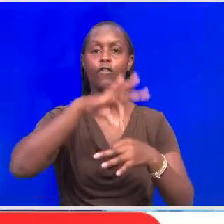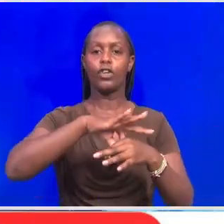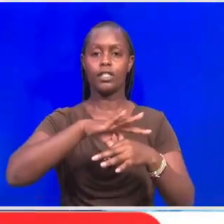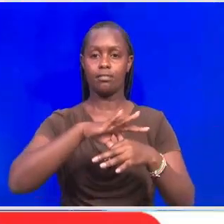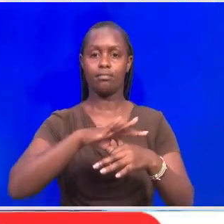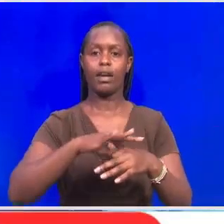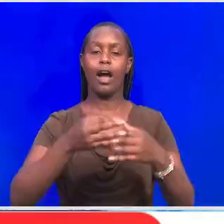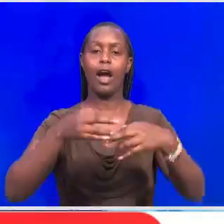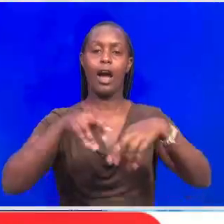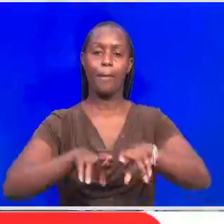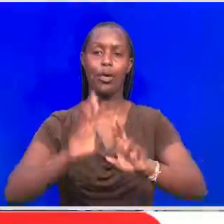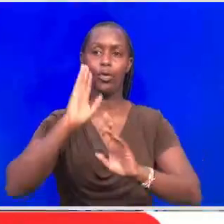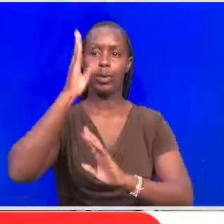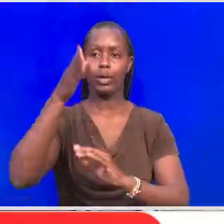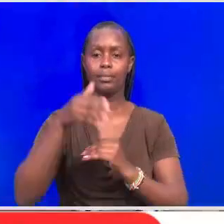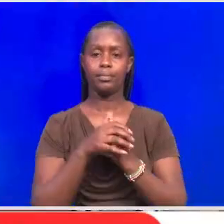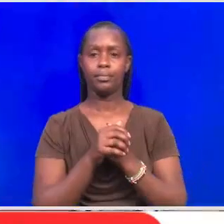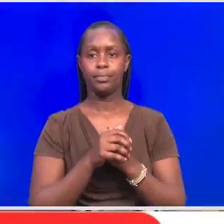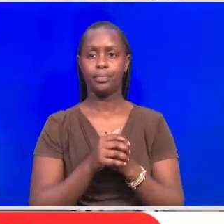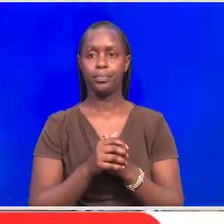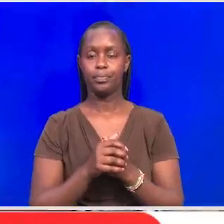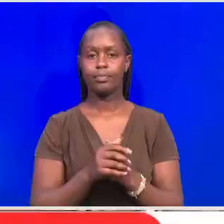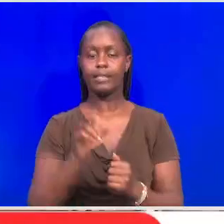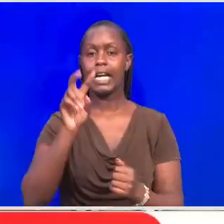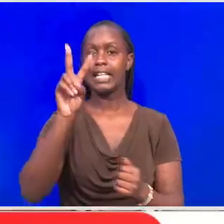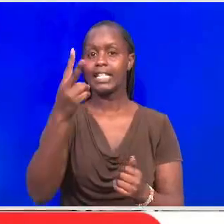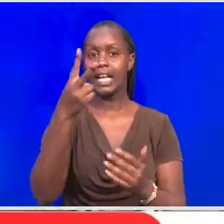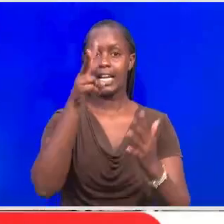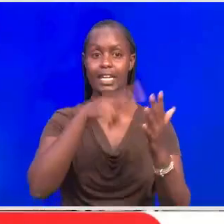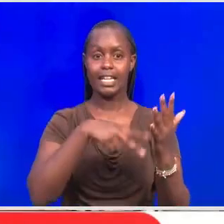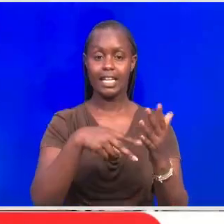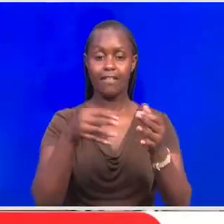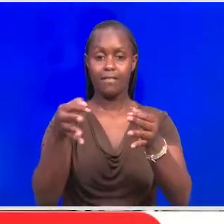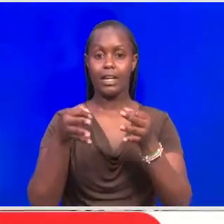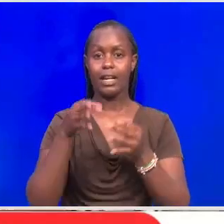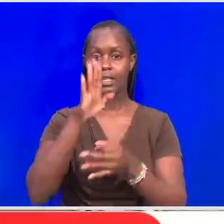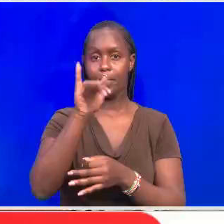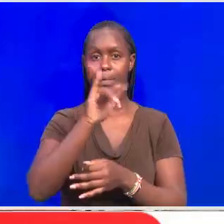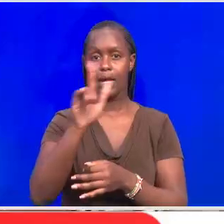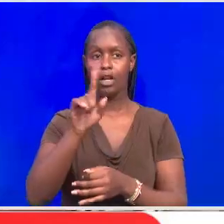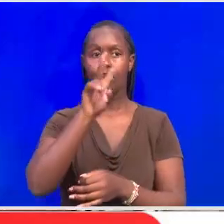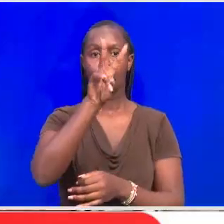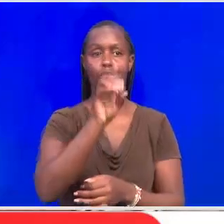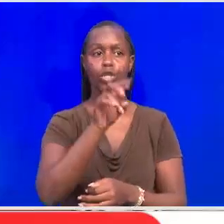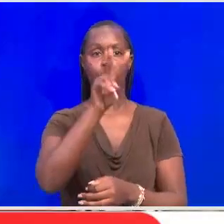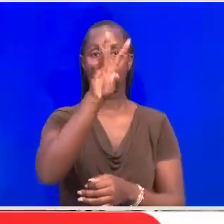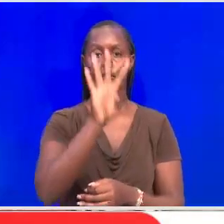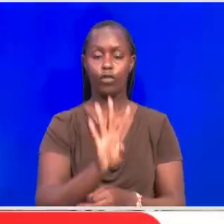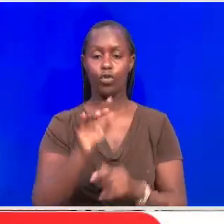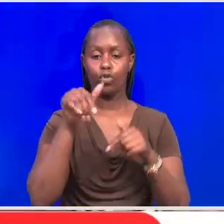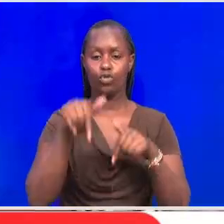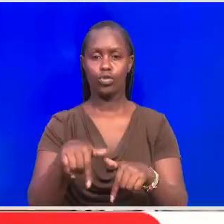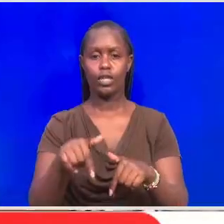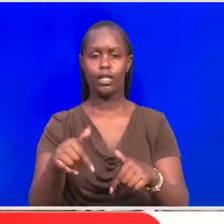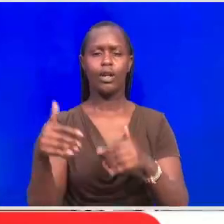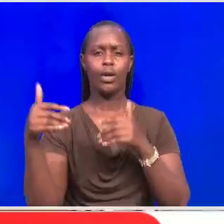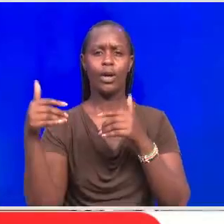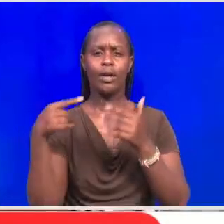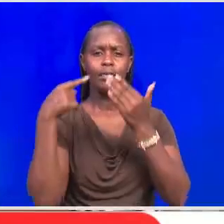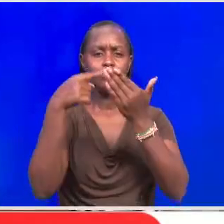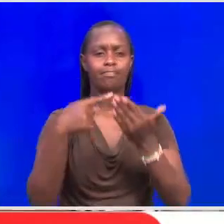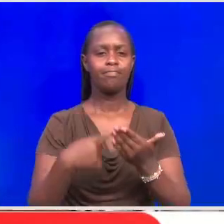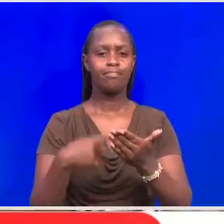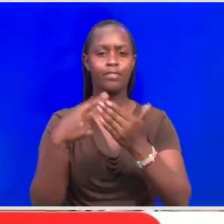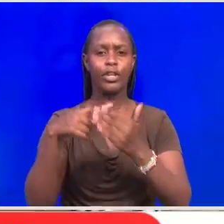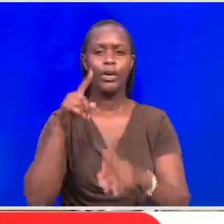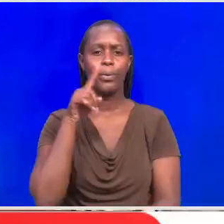Anodida na taarifa kamili. Kusomwa kwa mara ya pili kwa mswada wa fedha wa mwaka 2024 hii leo kumezua mjadala mkali miongoni